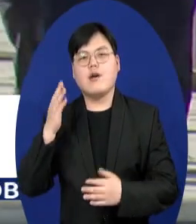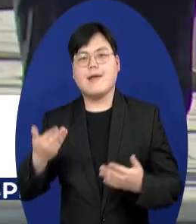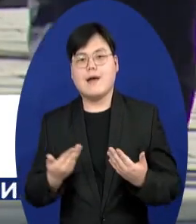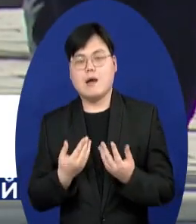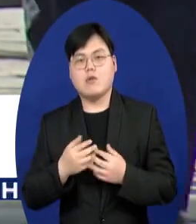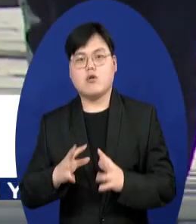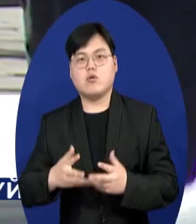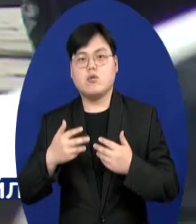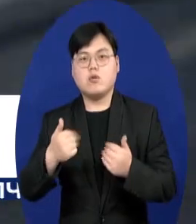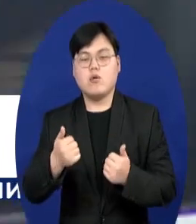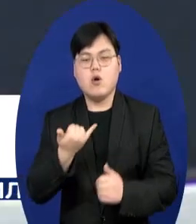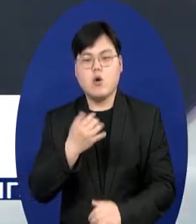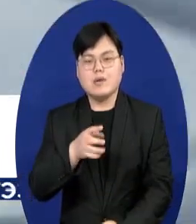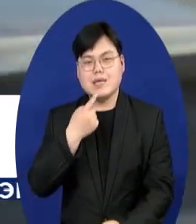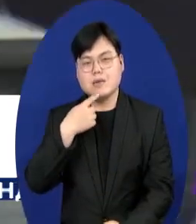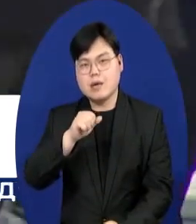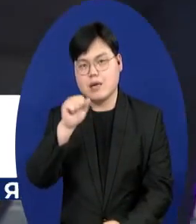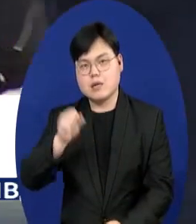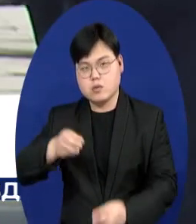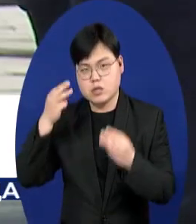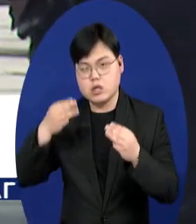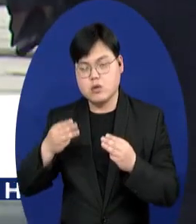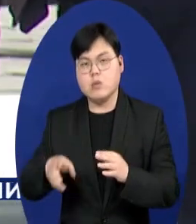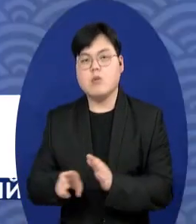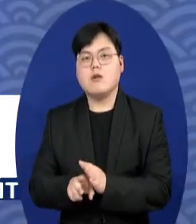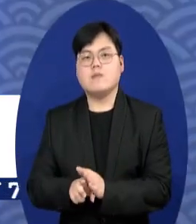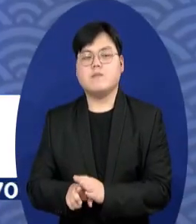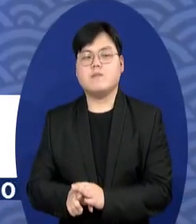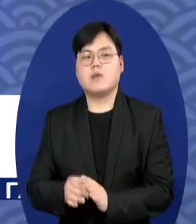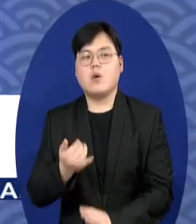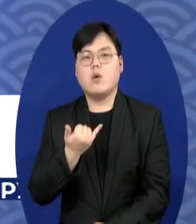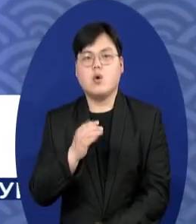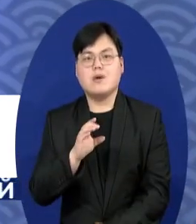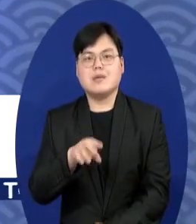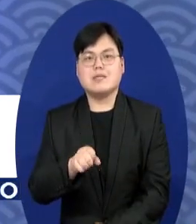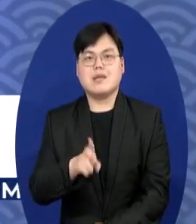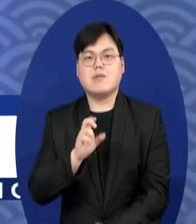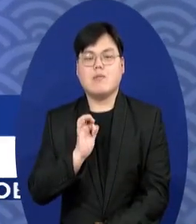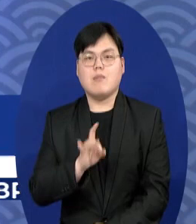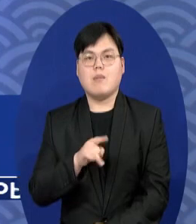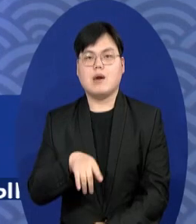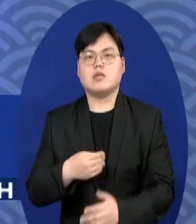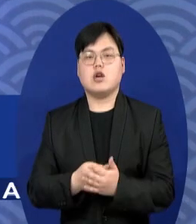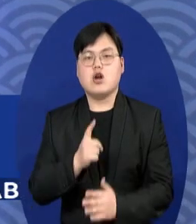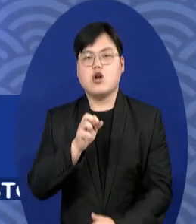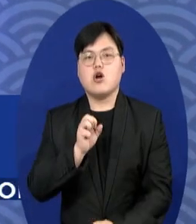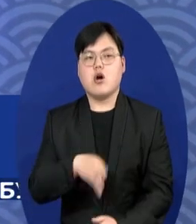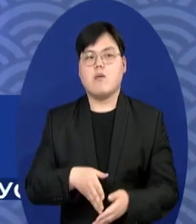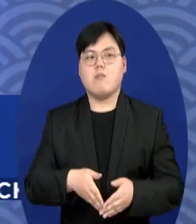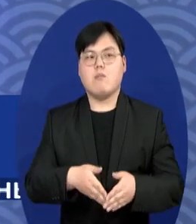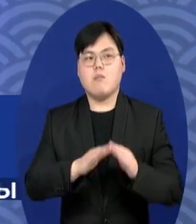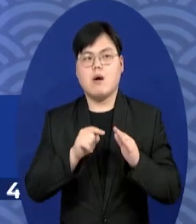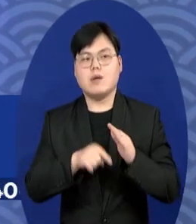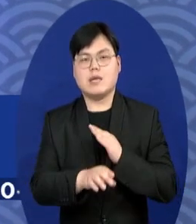байж, усны тулгымцсан асуудлыг шийдвэрлэх боломжтой юм а. Усны салбар, ялангуяа хот байгуулалтын